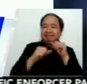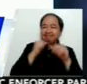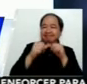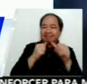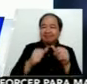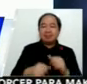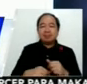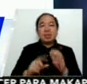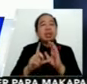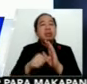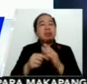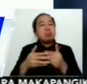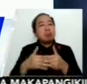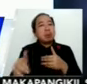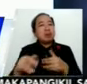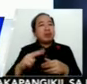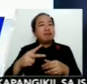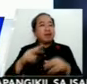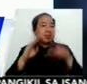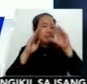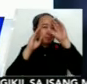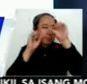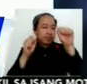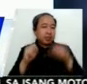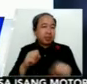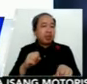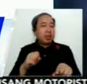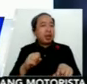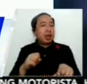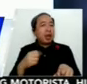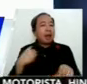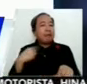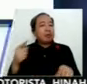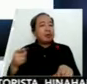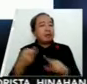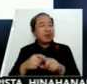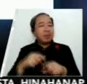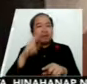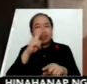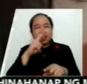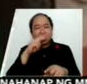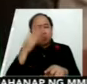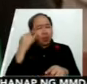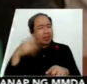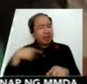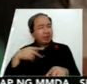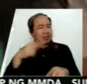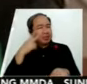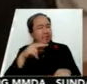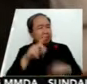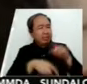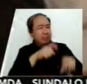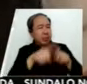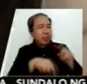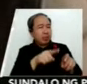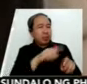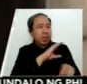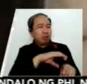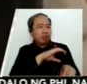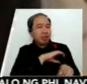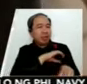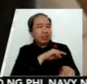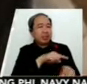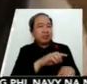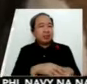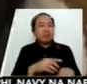VP Sara na tambaloslos, katagang Bisaya, para batikusin ang karakter ng isang tao. Tambaloslos ka. Hindi pinangalanan ni